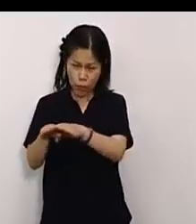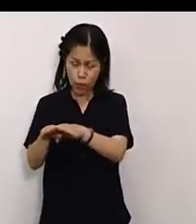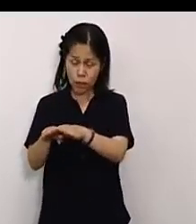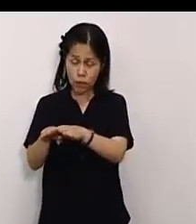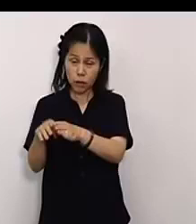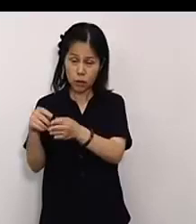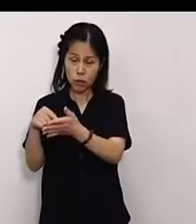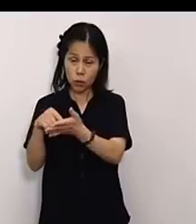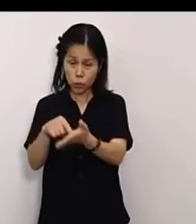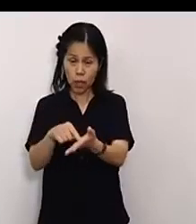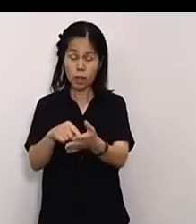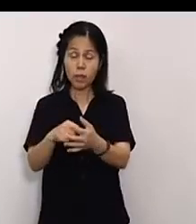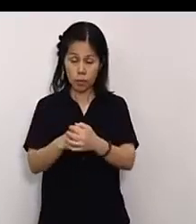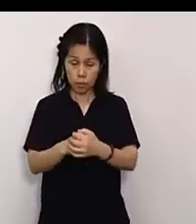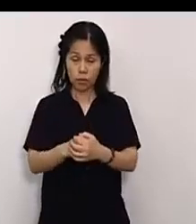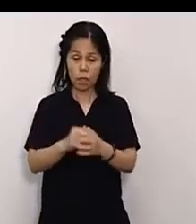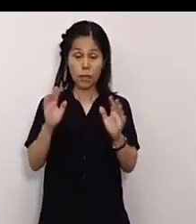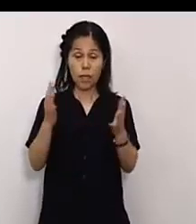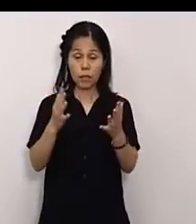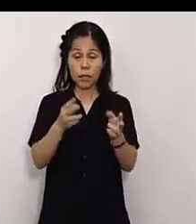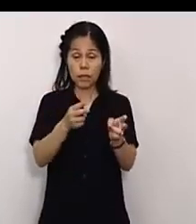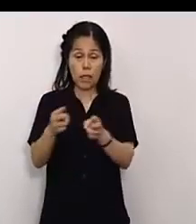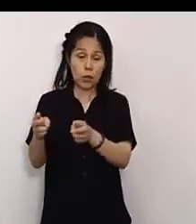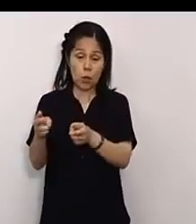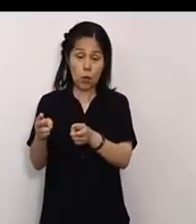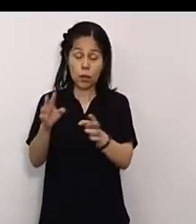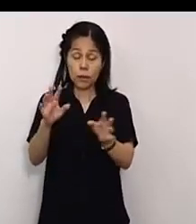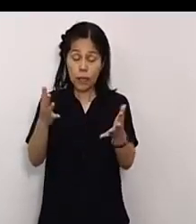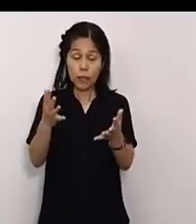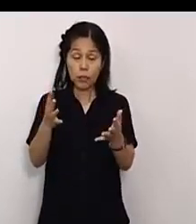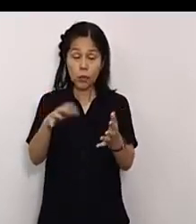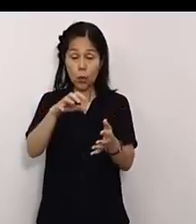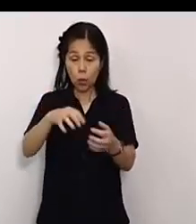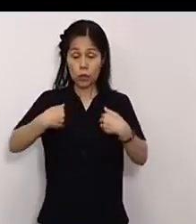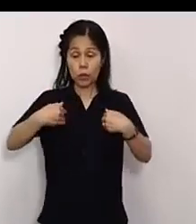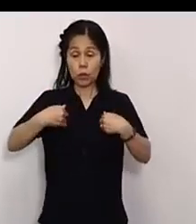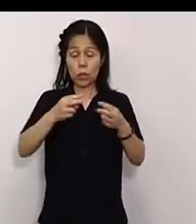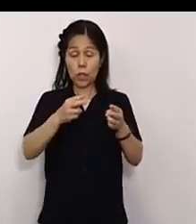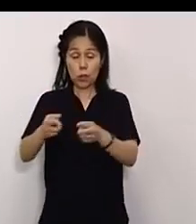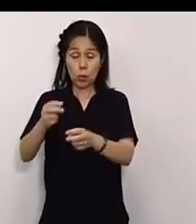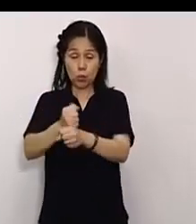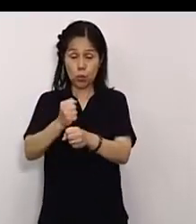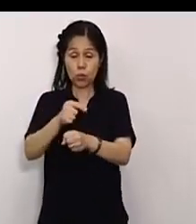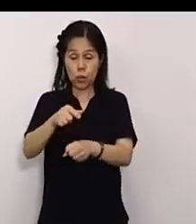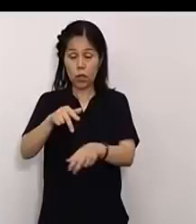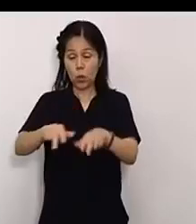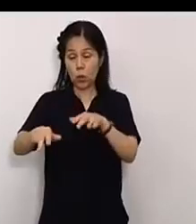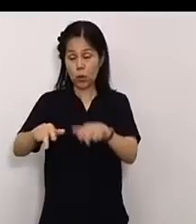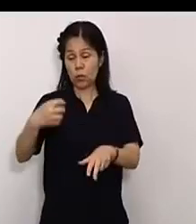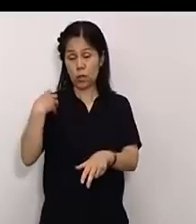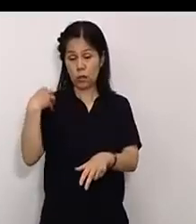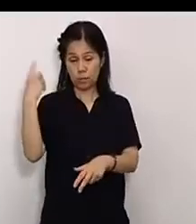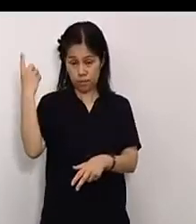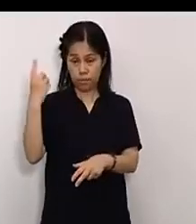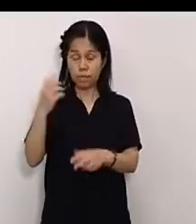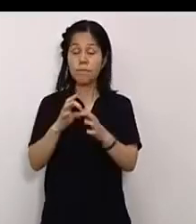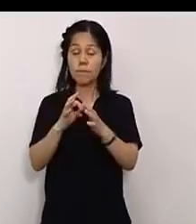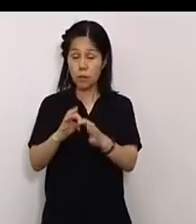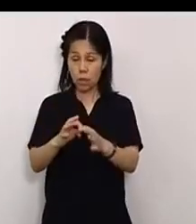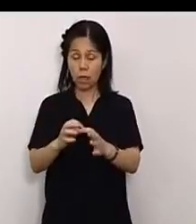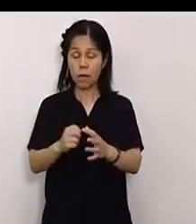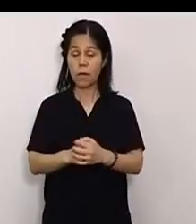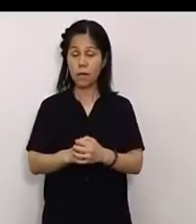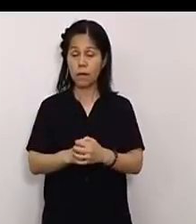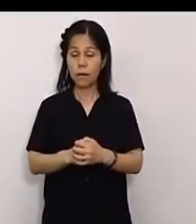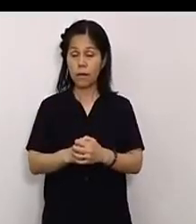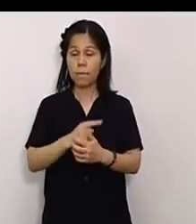ないものを制度を作るってことが私政治と行政の、仕事だと思ってますので、まずはまず